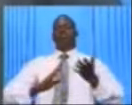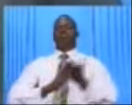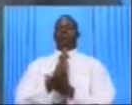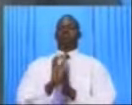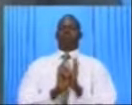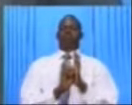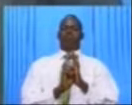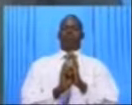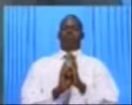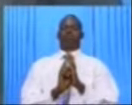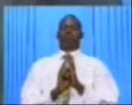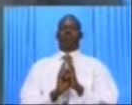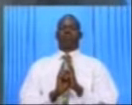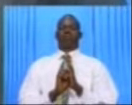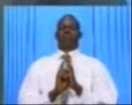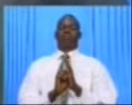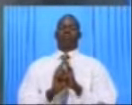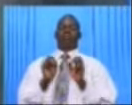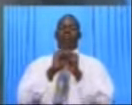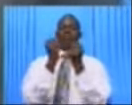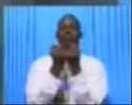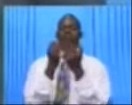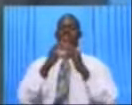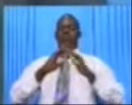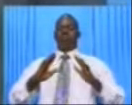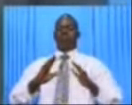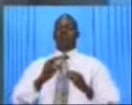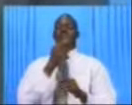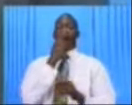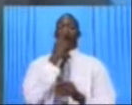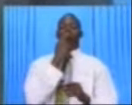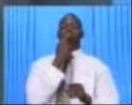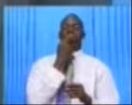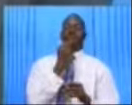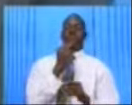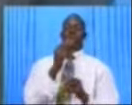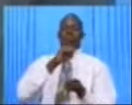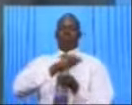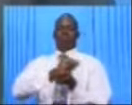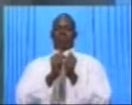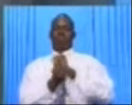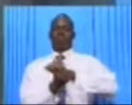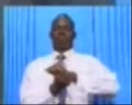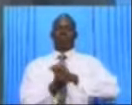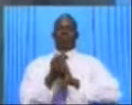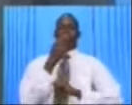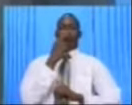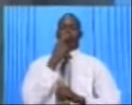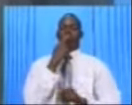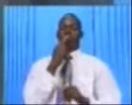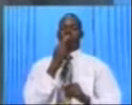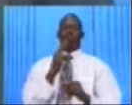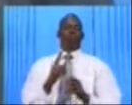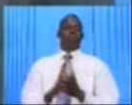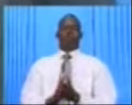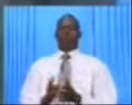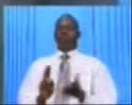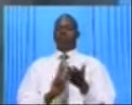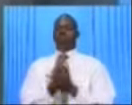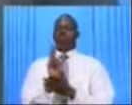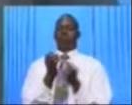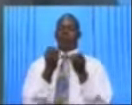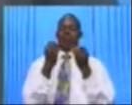exemple, les sociétés sucrières qui fabriquent, qui transforment en fait la canne à sucre, qui sont très consommateurs. Vous